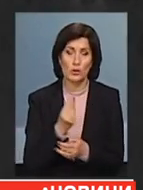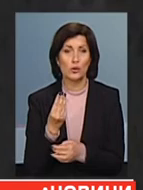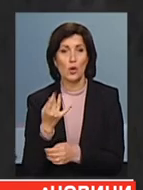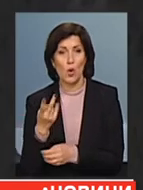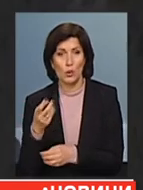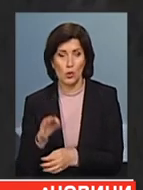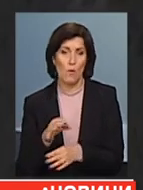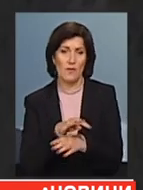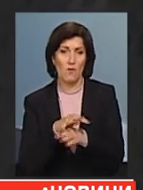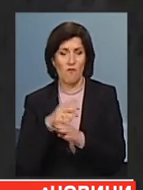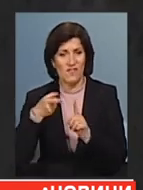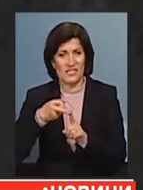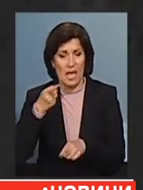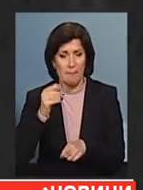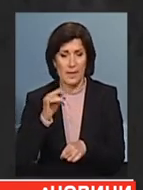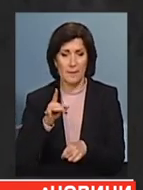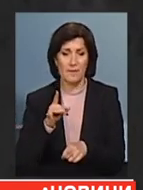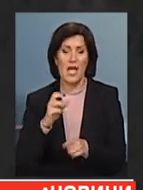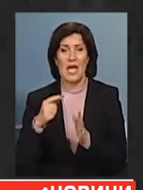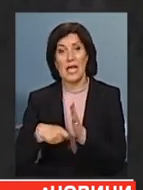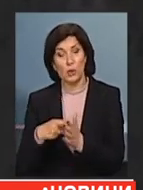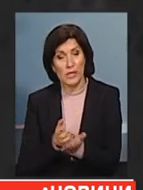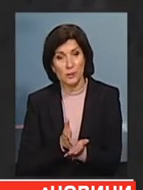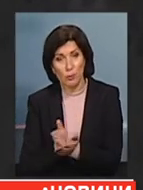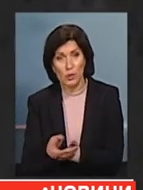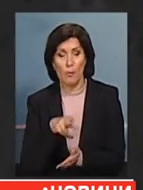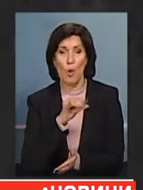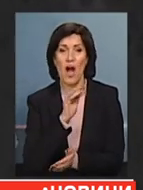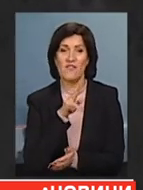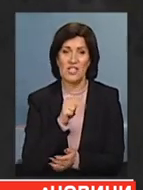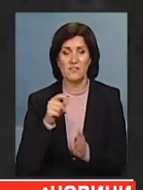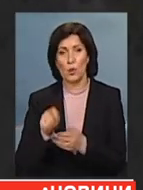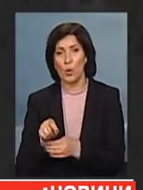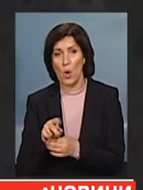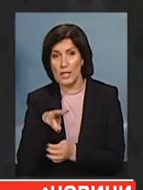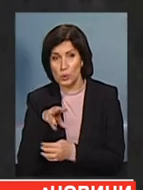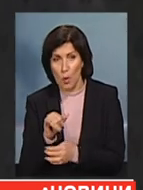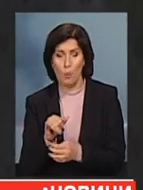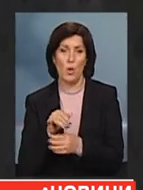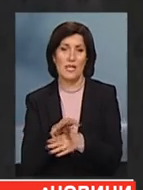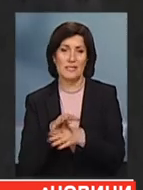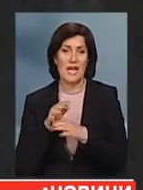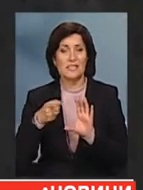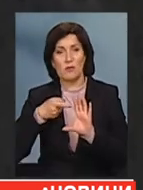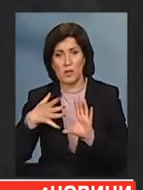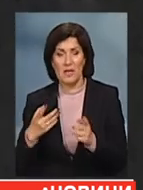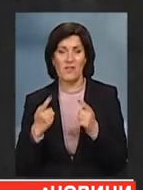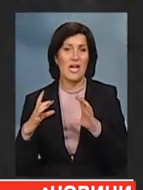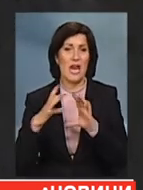Широкиного, вогонь вів снайпер. На Донецькому напрямку по Авдіївці та Луганському стріляли з гранатометів і великокаліберних кулеметів.